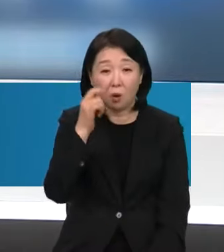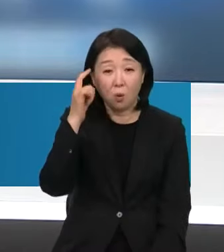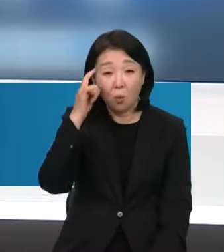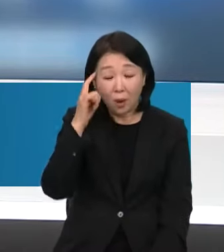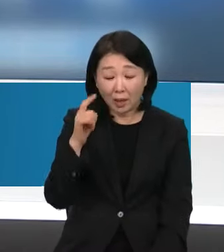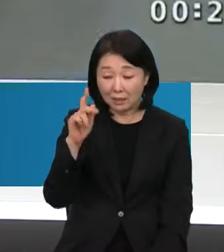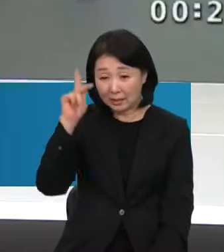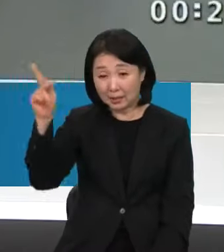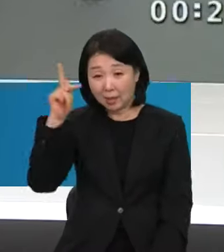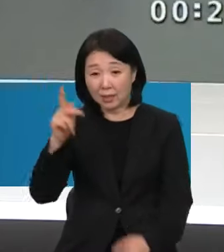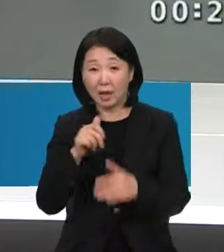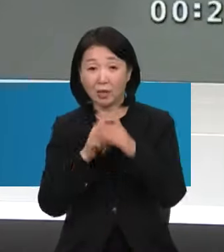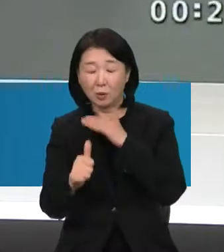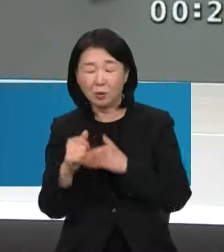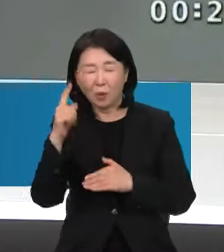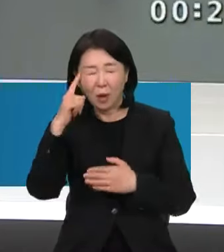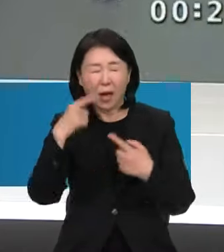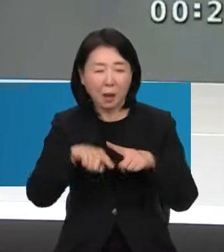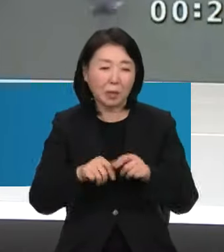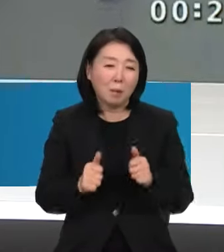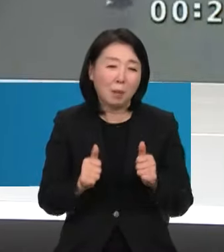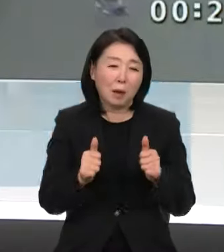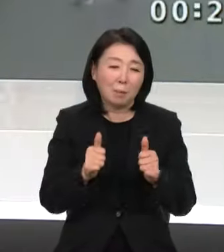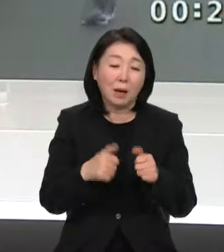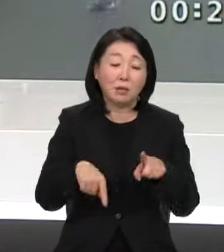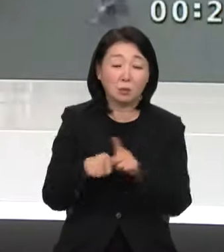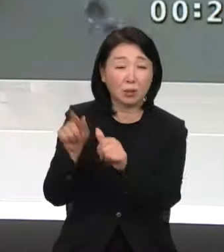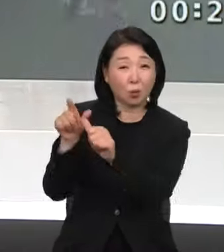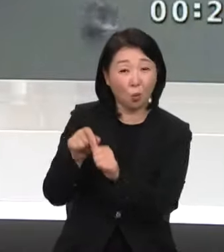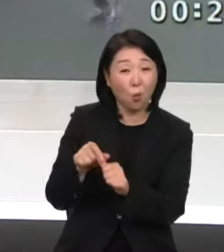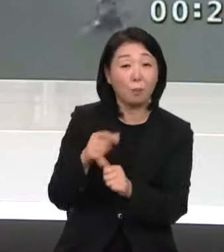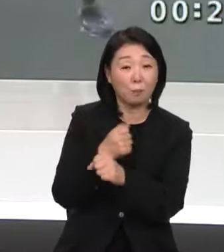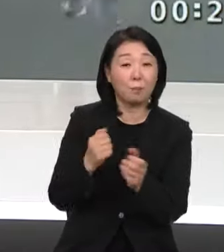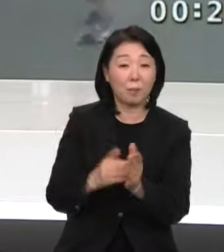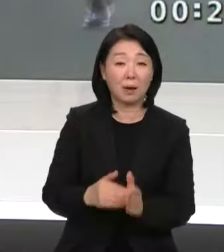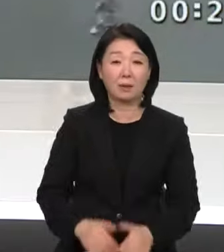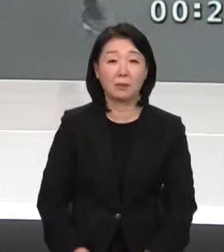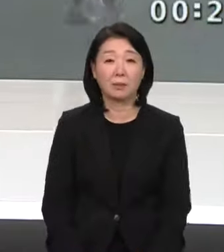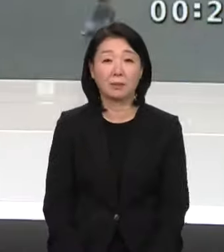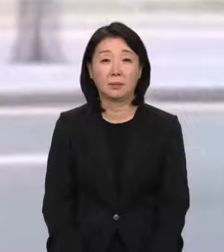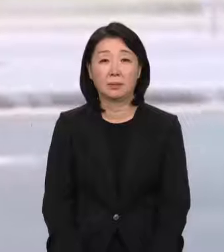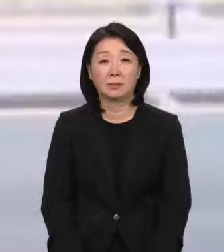위해서 페이스메이커로 고용됐다고 폭로한 겁니다. 박소연 기자입니다.